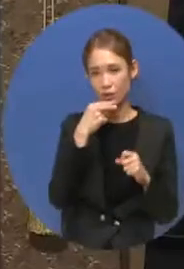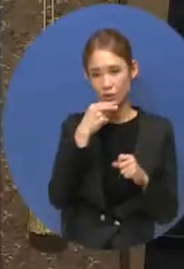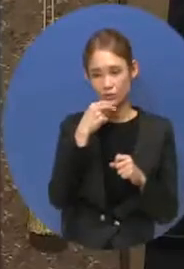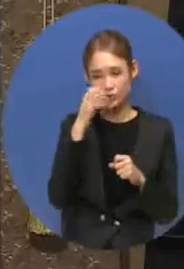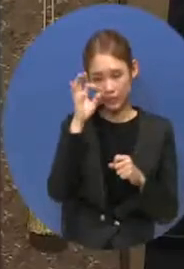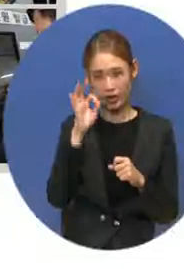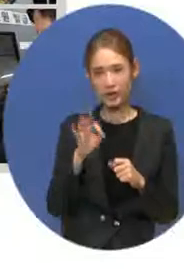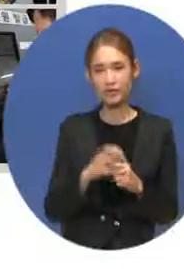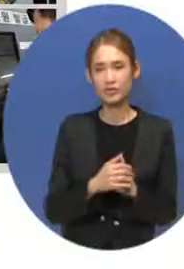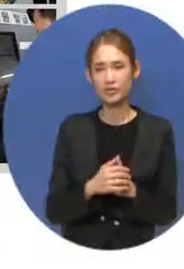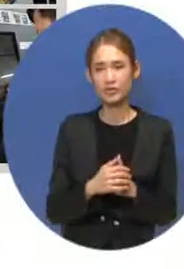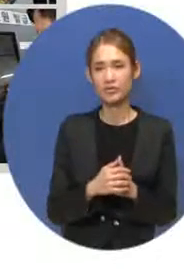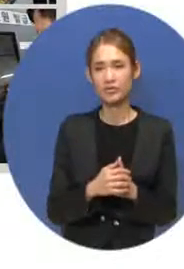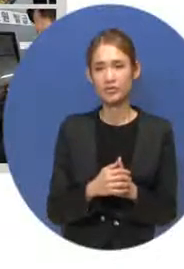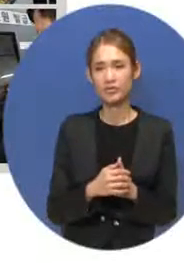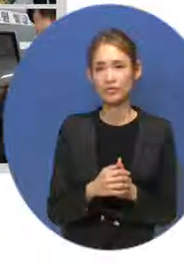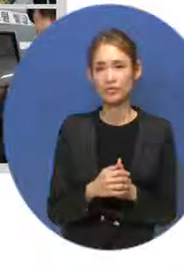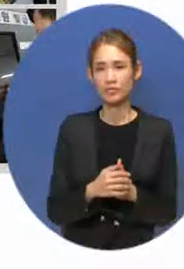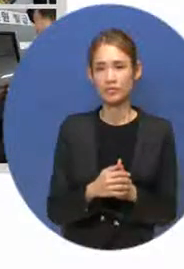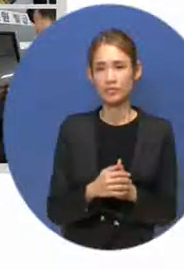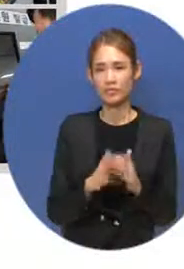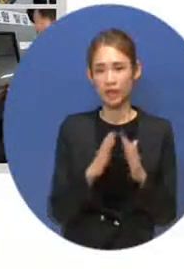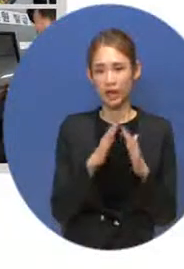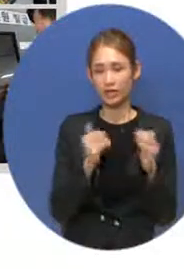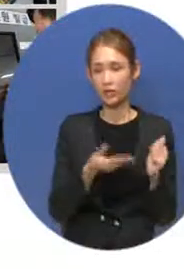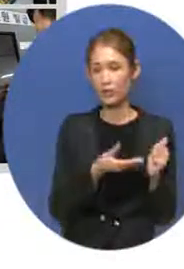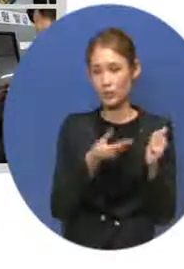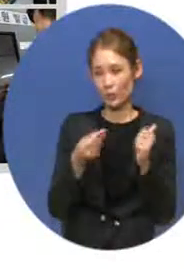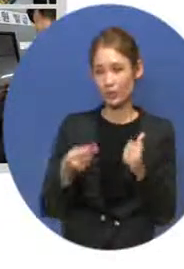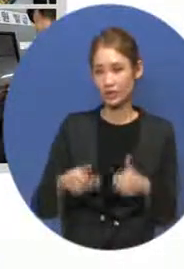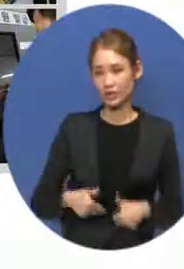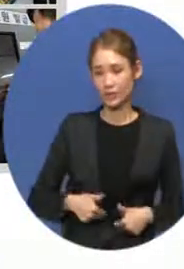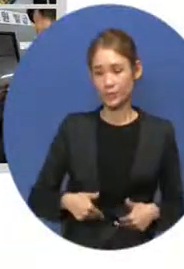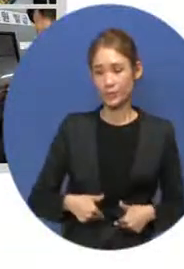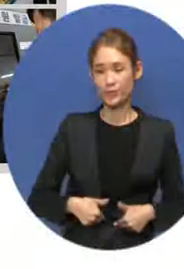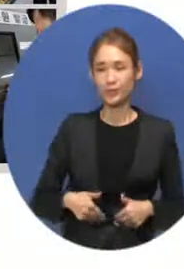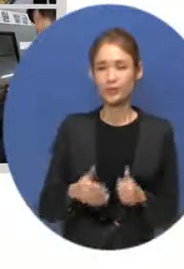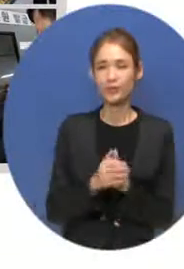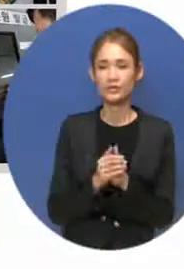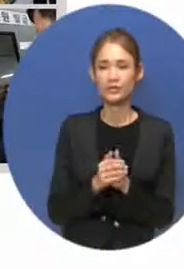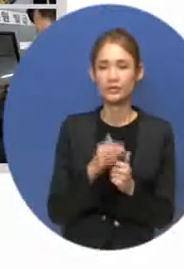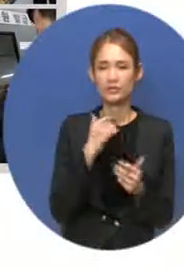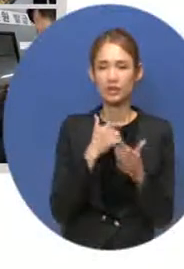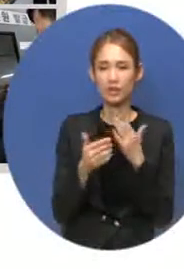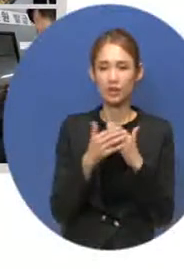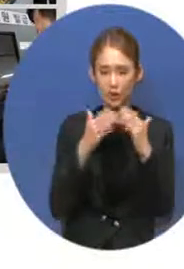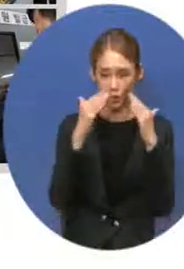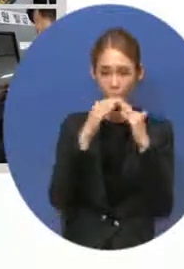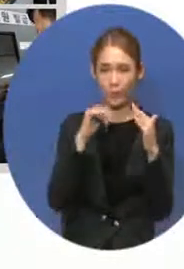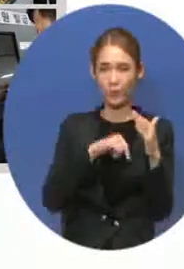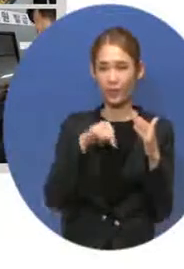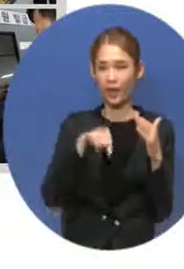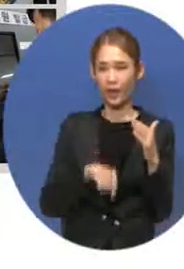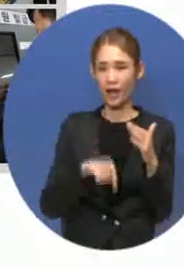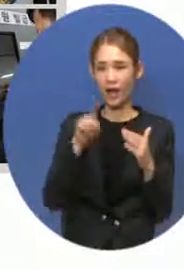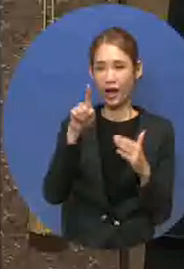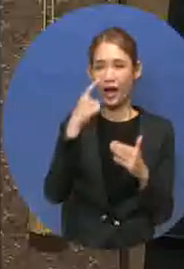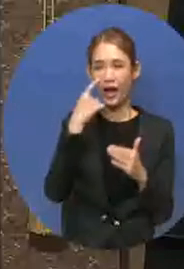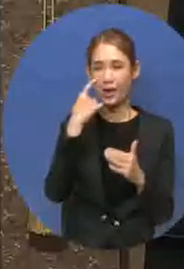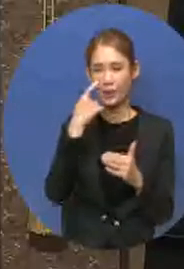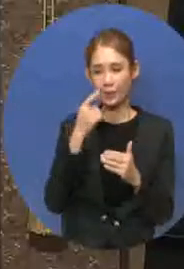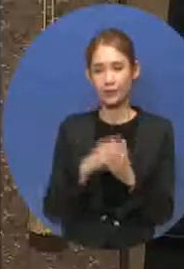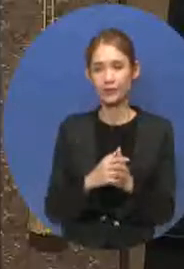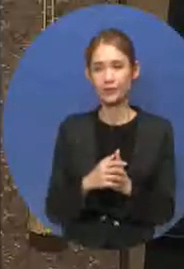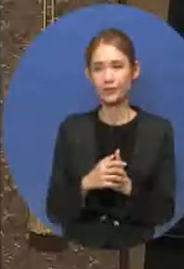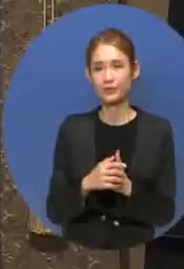거고요. 이렇게 또 가족들 초대도 해야 되고 이런 것들을 요 체험홈에서 한번 생활해 보는 것이지요.